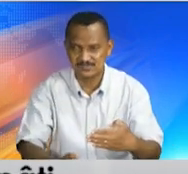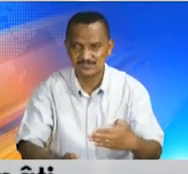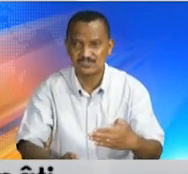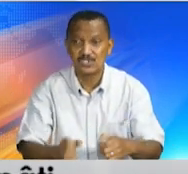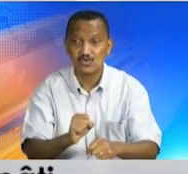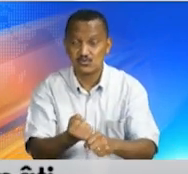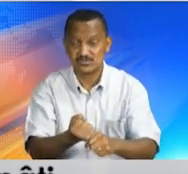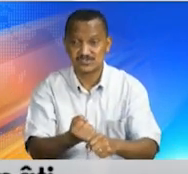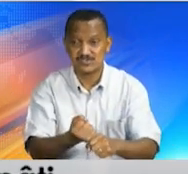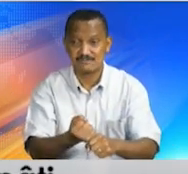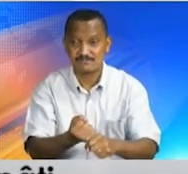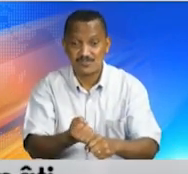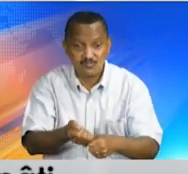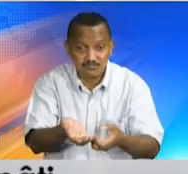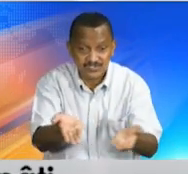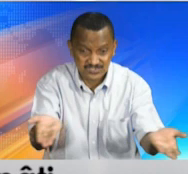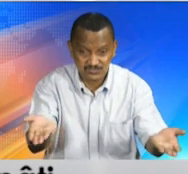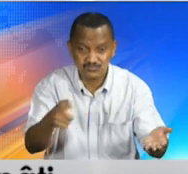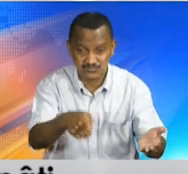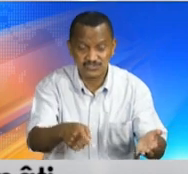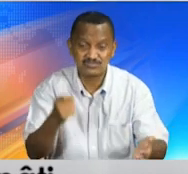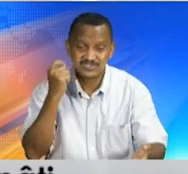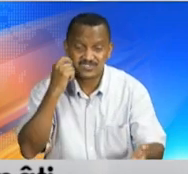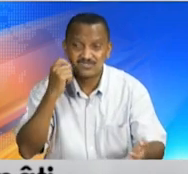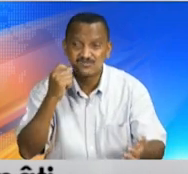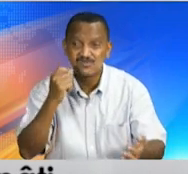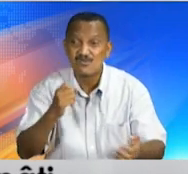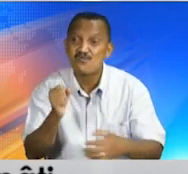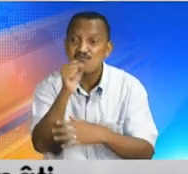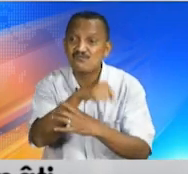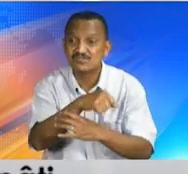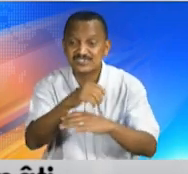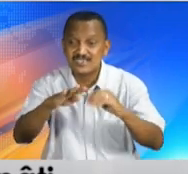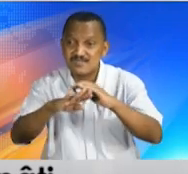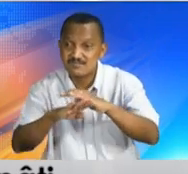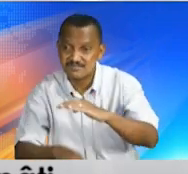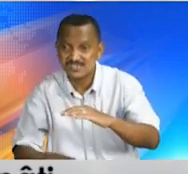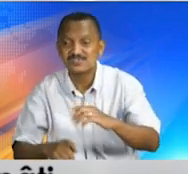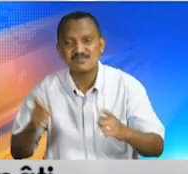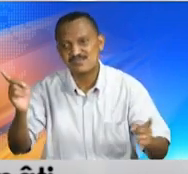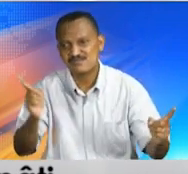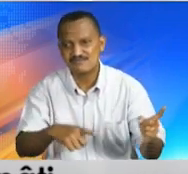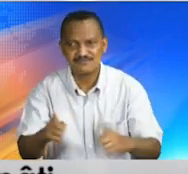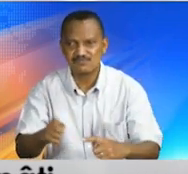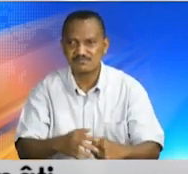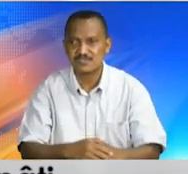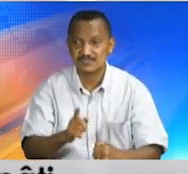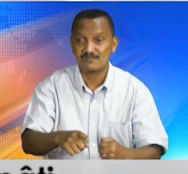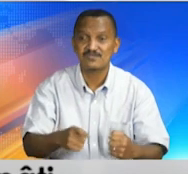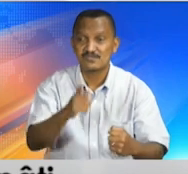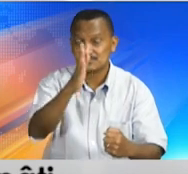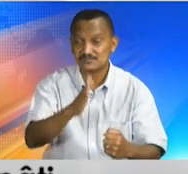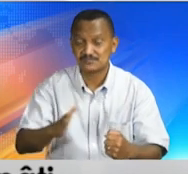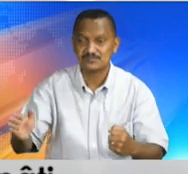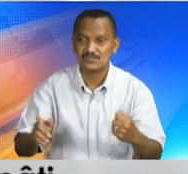Tamin'ny vonitranga tokoa io a dia tena tonga dia nidina be avy hatrany ny seampiariana. Zavatra anankiroa no